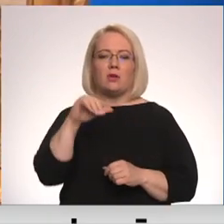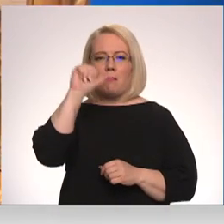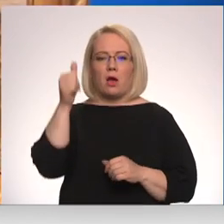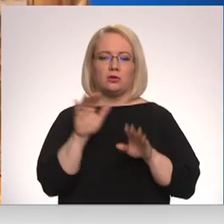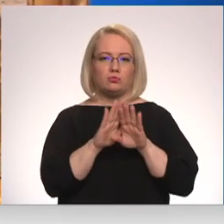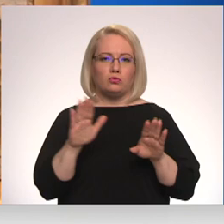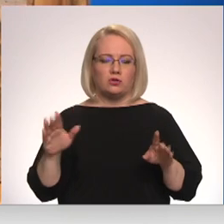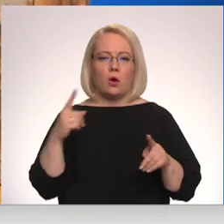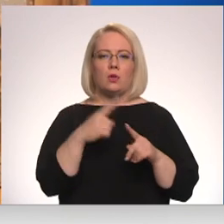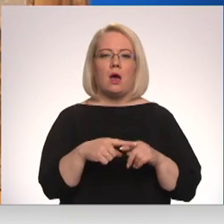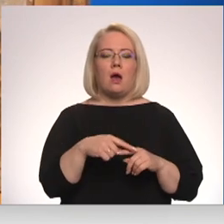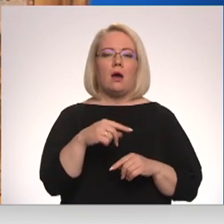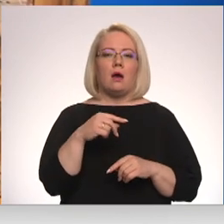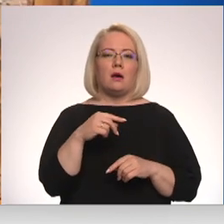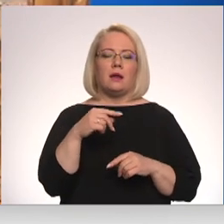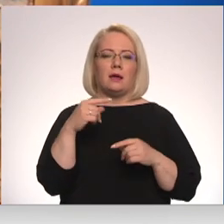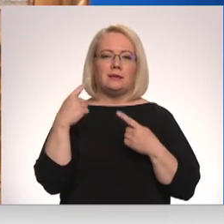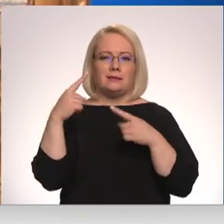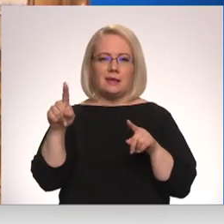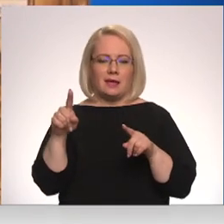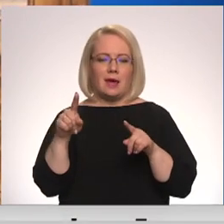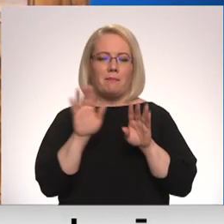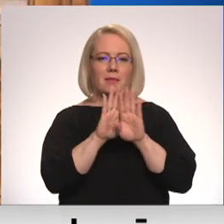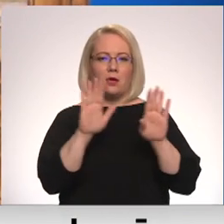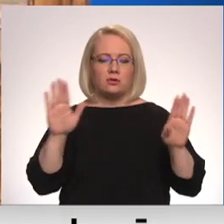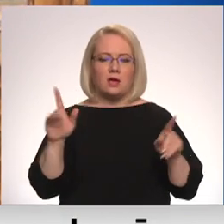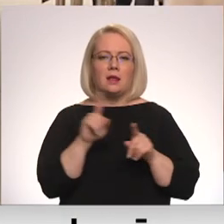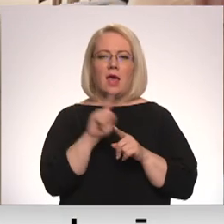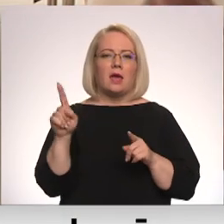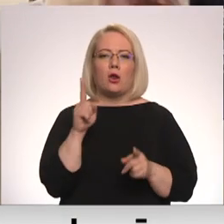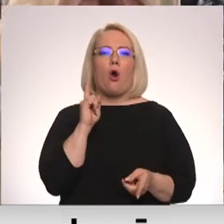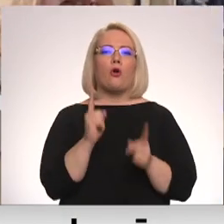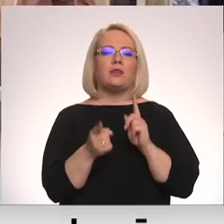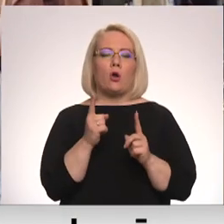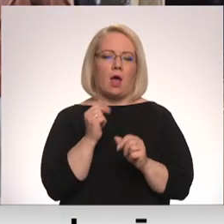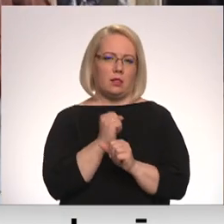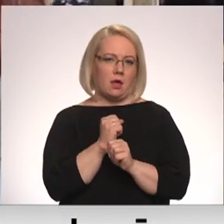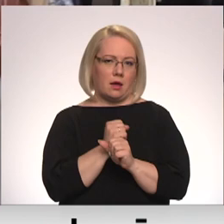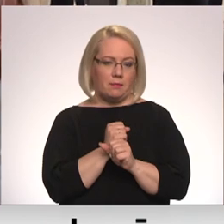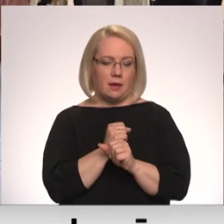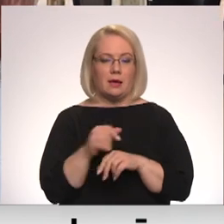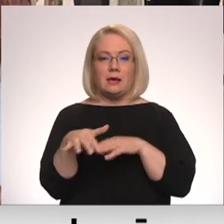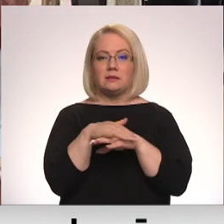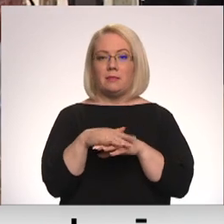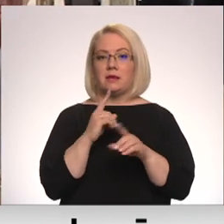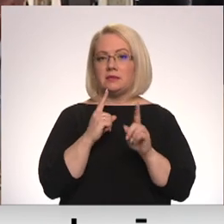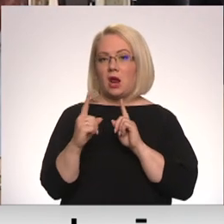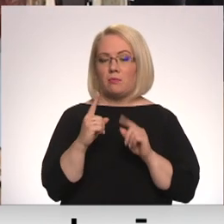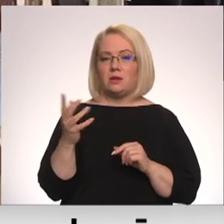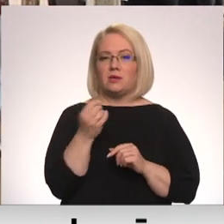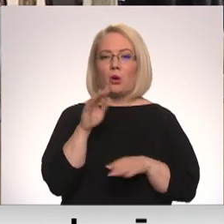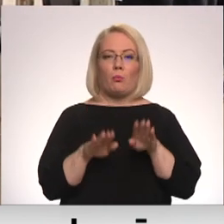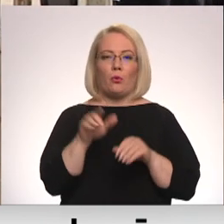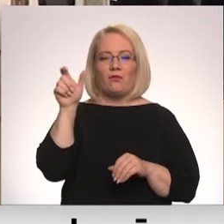tas ir tāds tikai oriģināli darbi bez reprodukcijām šoreiz. Sabiedriskais transports ar Vilhelma Purvīša